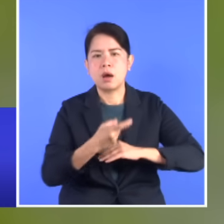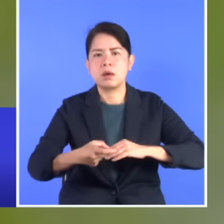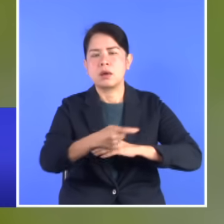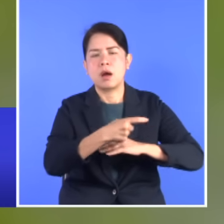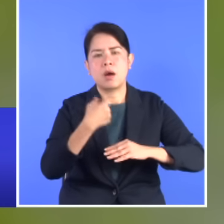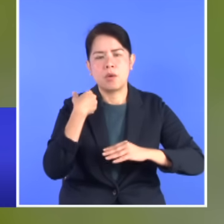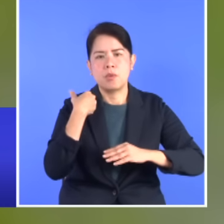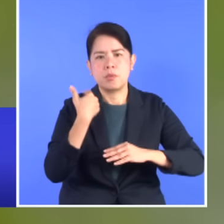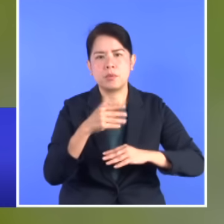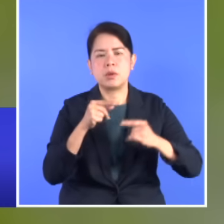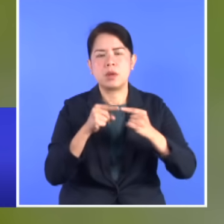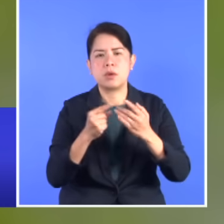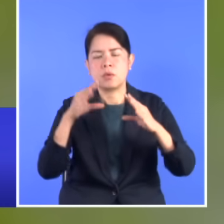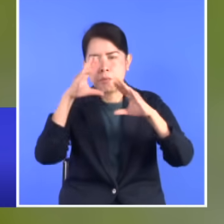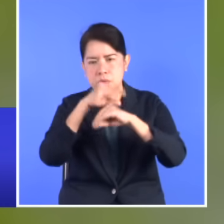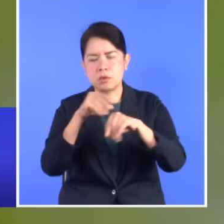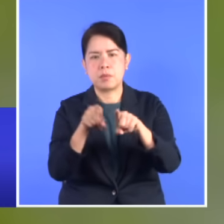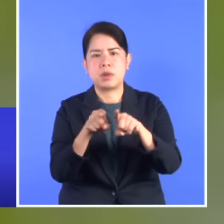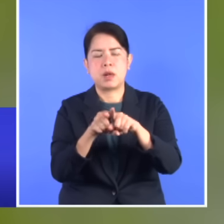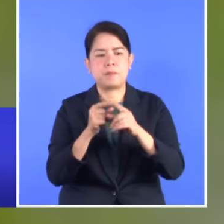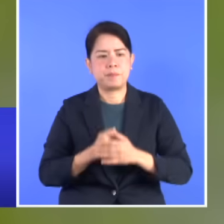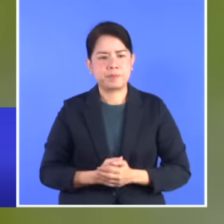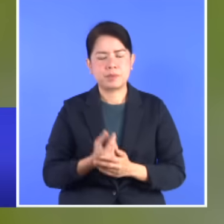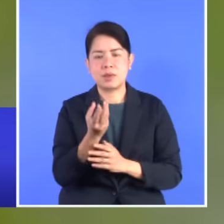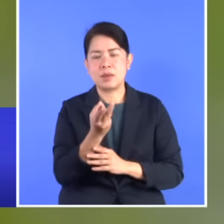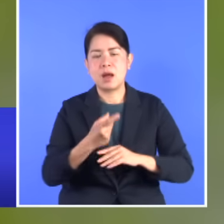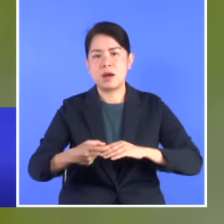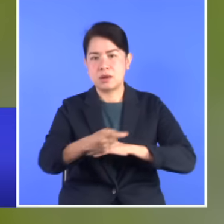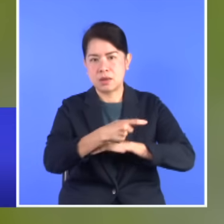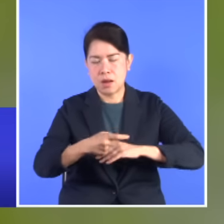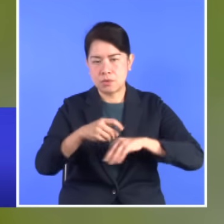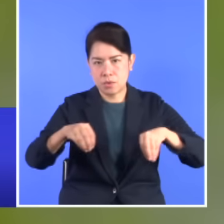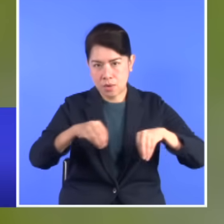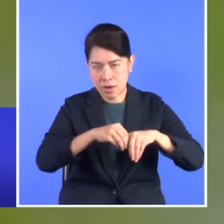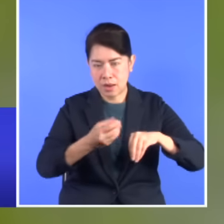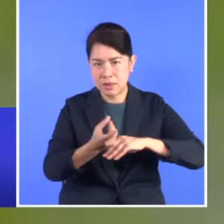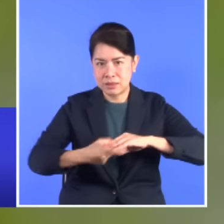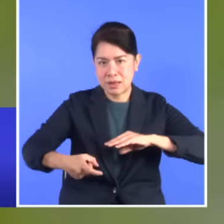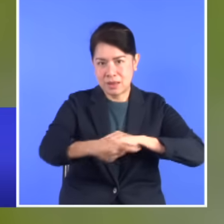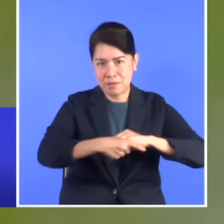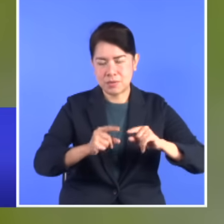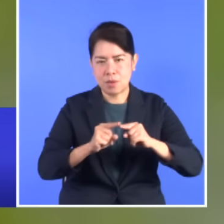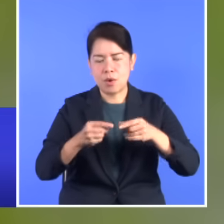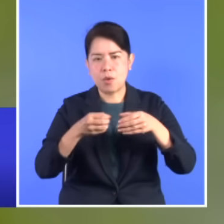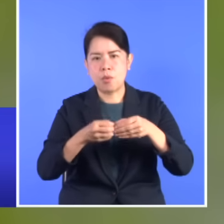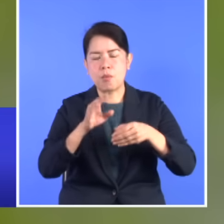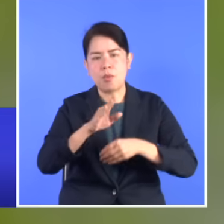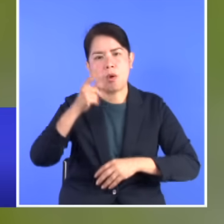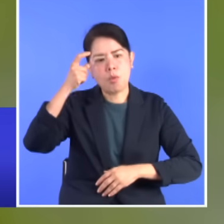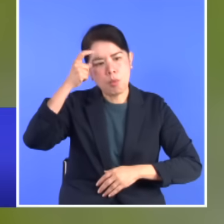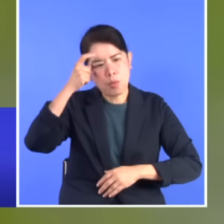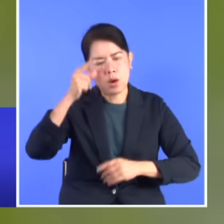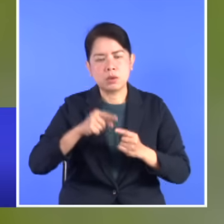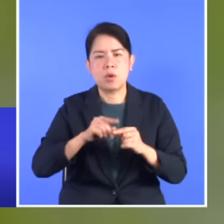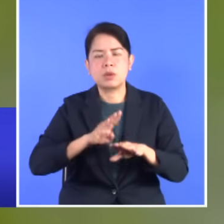ทำมาหากินไปเฝ้านาที่กำลังจะเก็บเกี่ยวข้าวในอีกไม่นานเนี่ยเนื่องจากว่าวัวเนี่ยจำนวนมากมาเหยียบย่ำนาข้าวเสียห